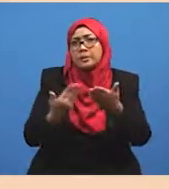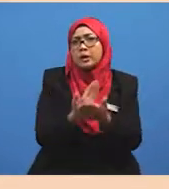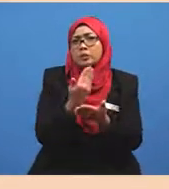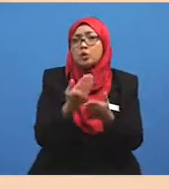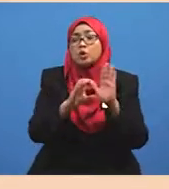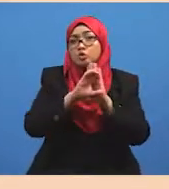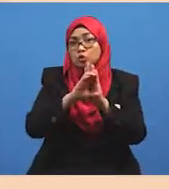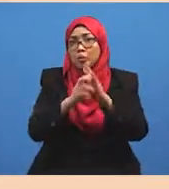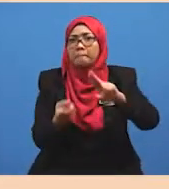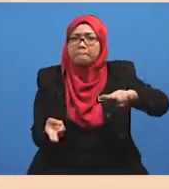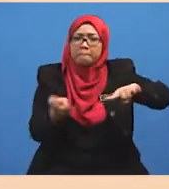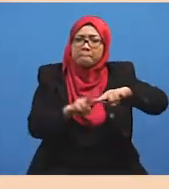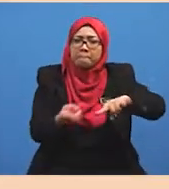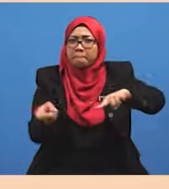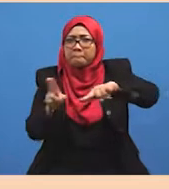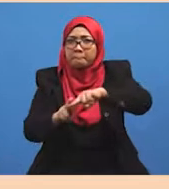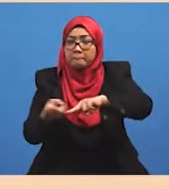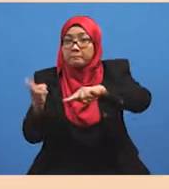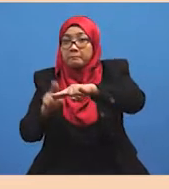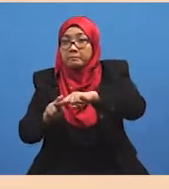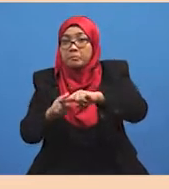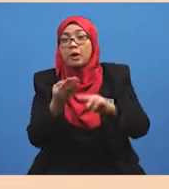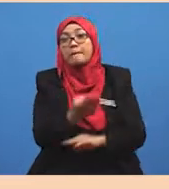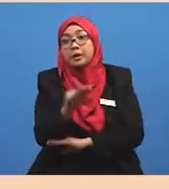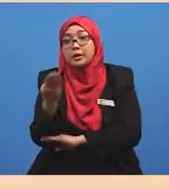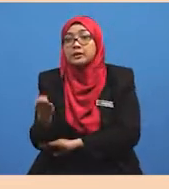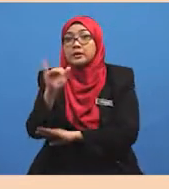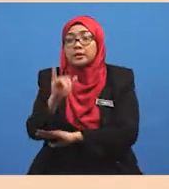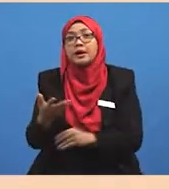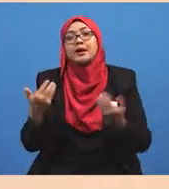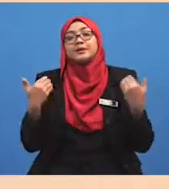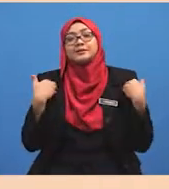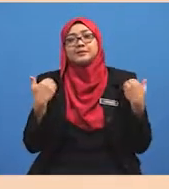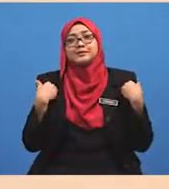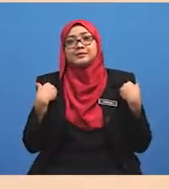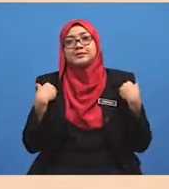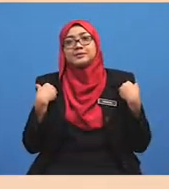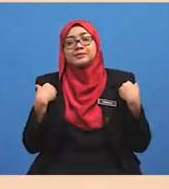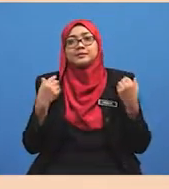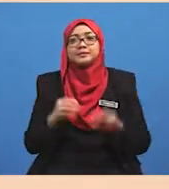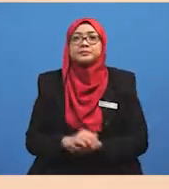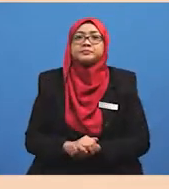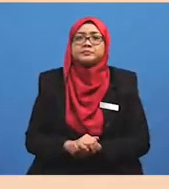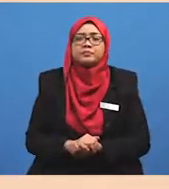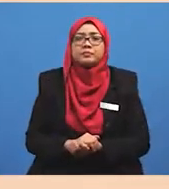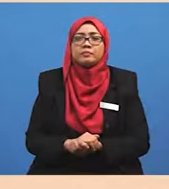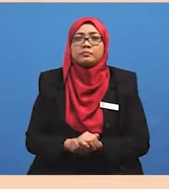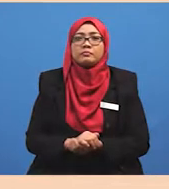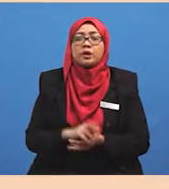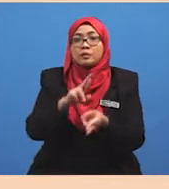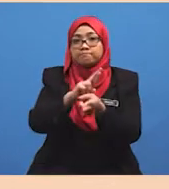sedia adem dari segi sakit kegunaan atau rekabentuk